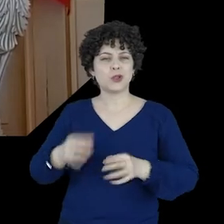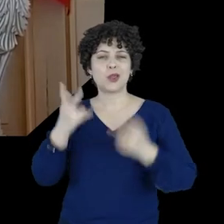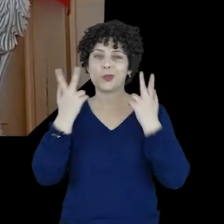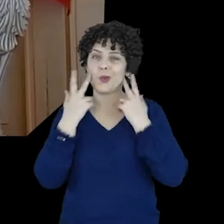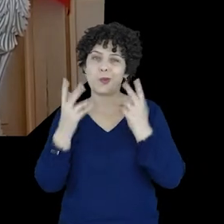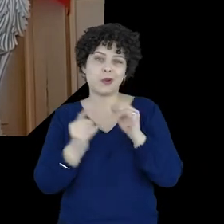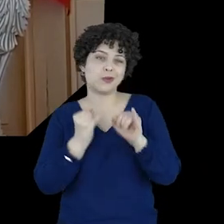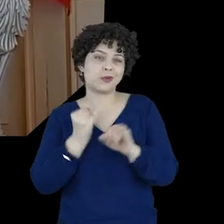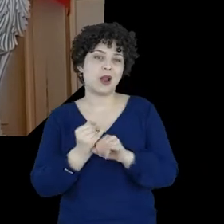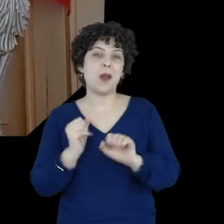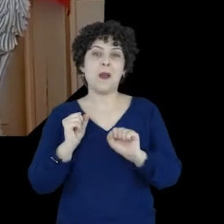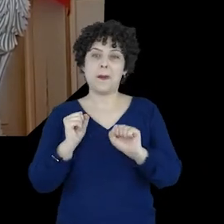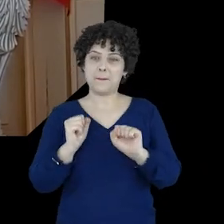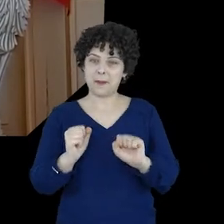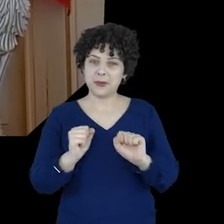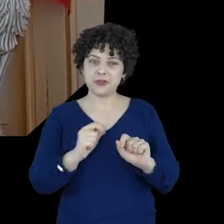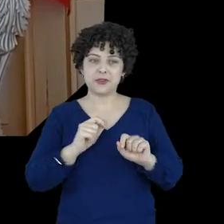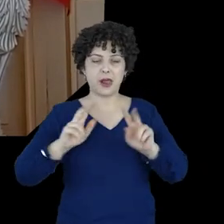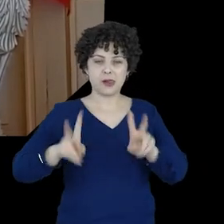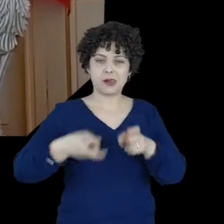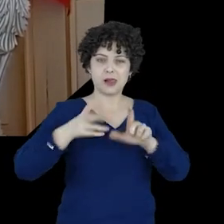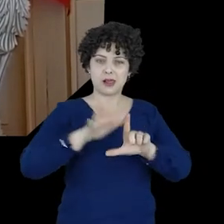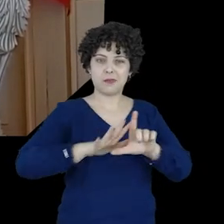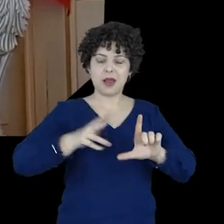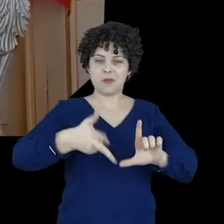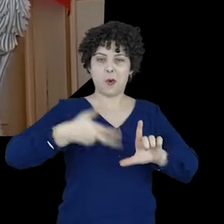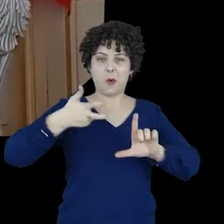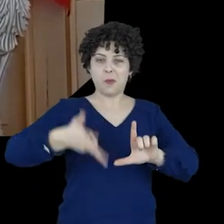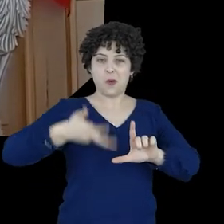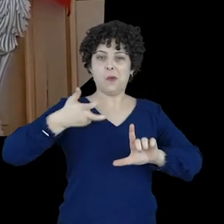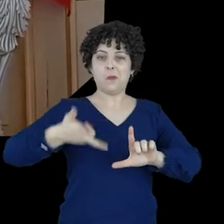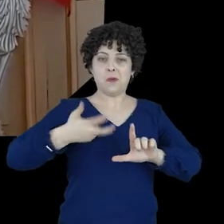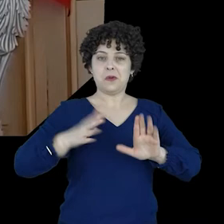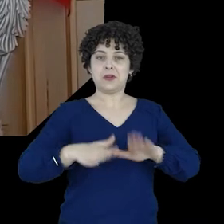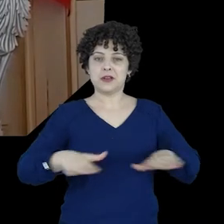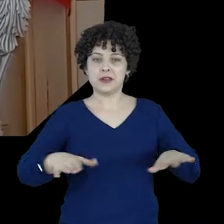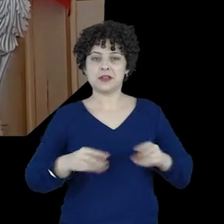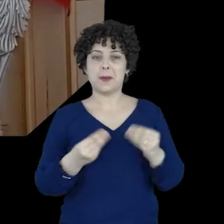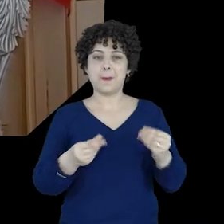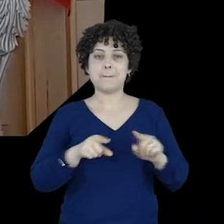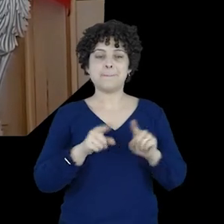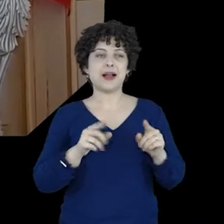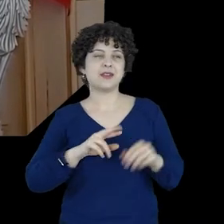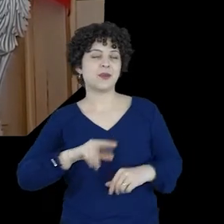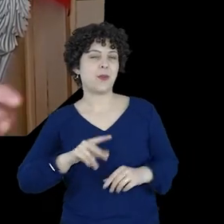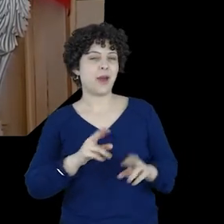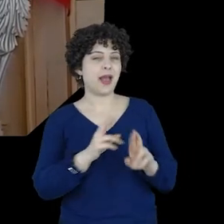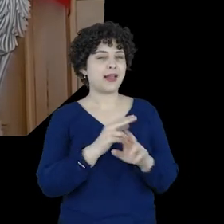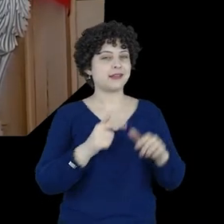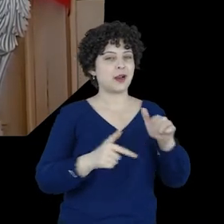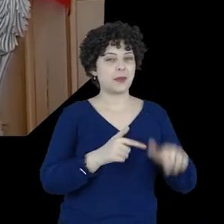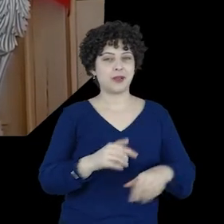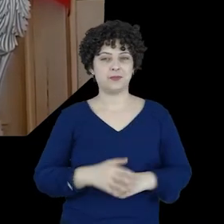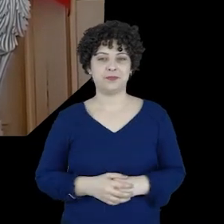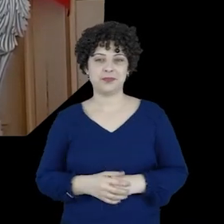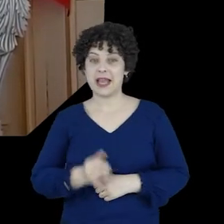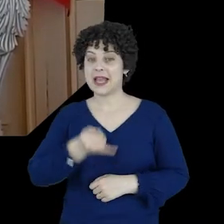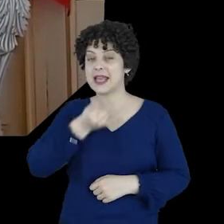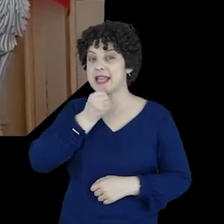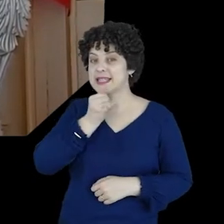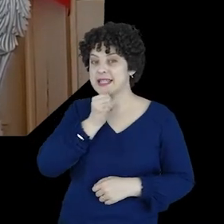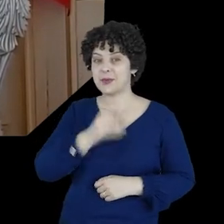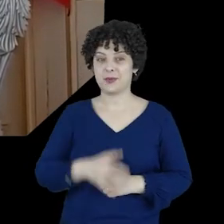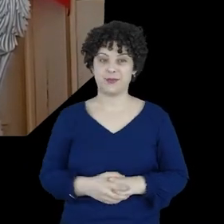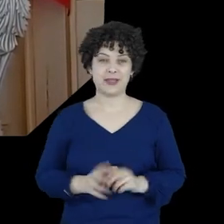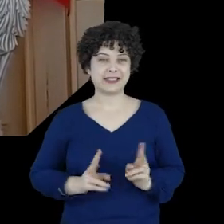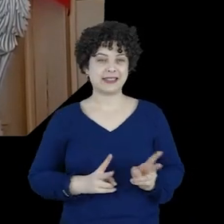Internet, cette zone qui fait que parfois un enfant peut voir son image exploitée sans pour autant être dans une relation de travail. Je prends souvent le même